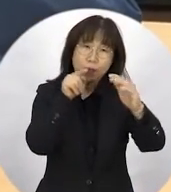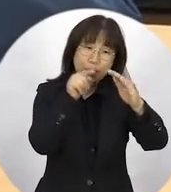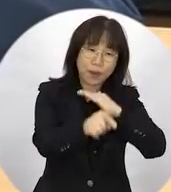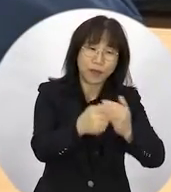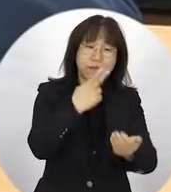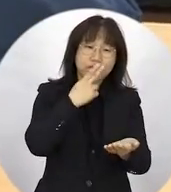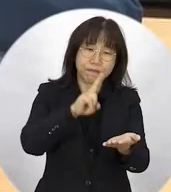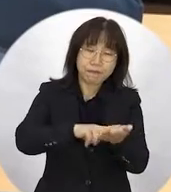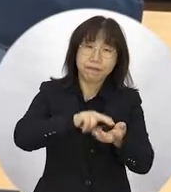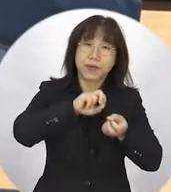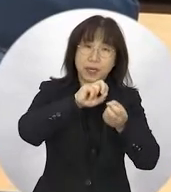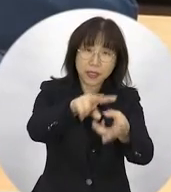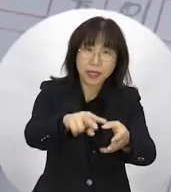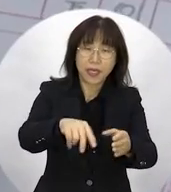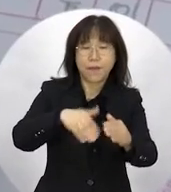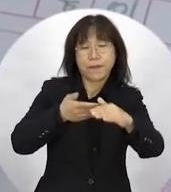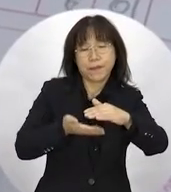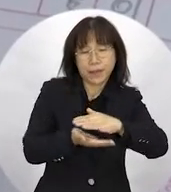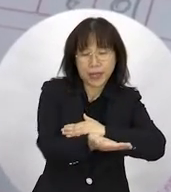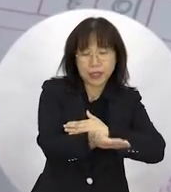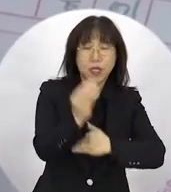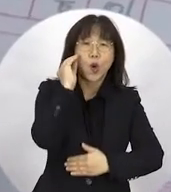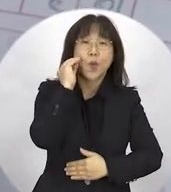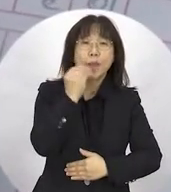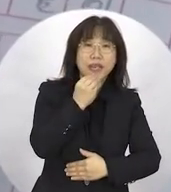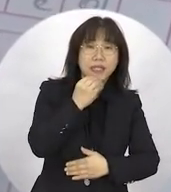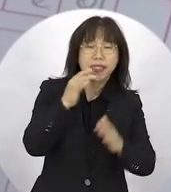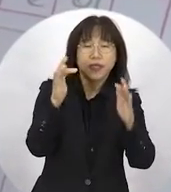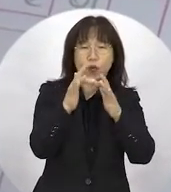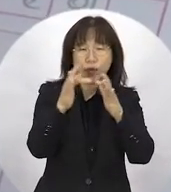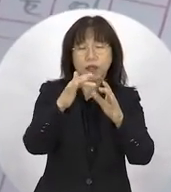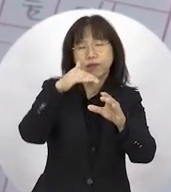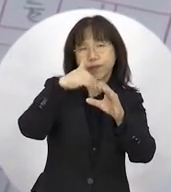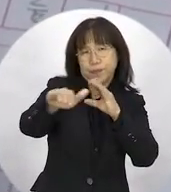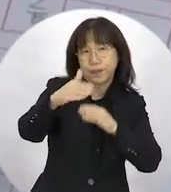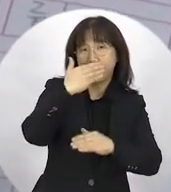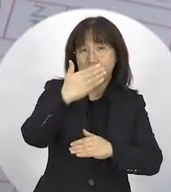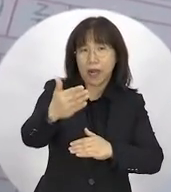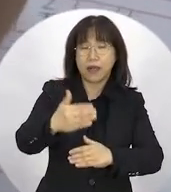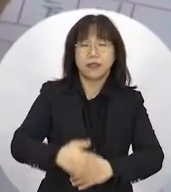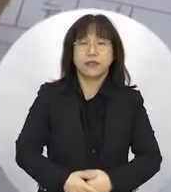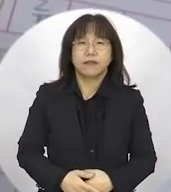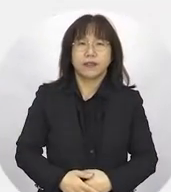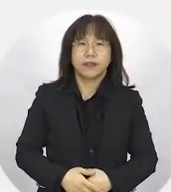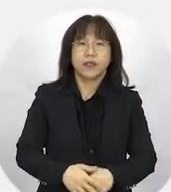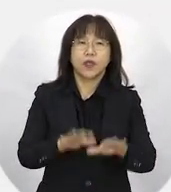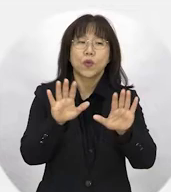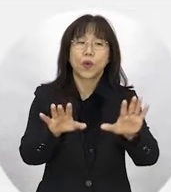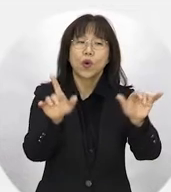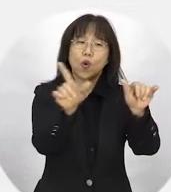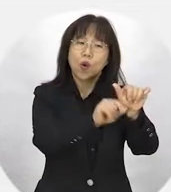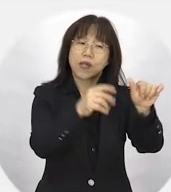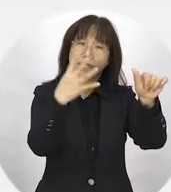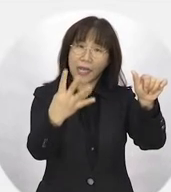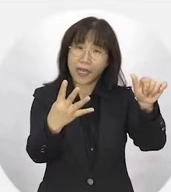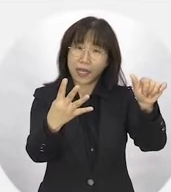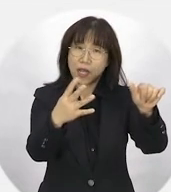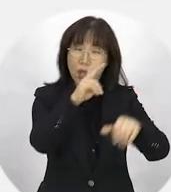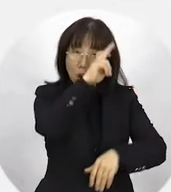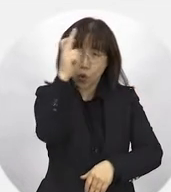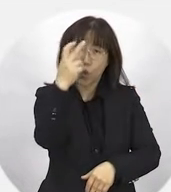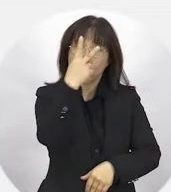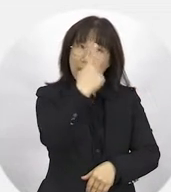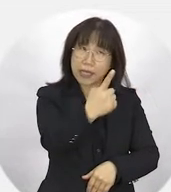팩스 또는 강서고 어린이 구청 홈페이지를 통해 온라인으로 제출하면 됩니다 대회는 오는 5월 4일 오후 1시